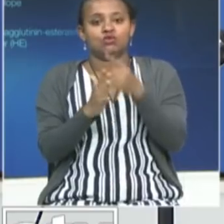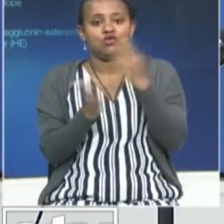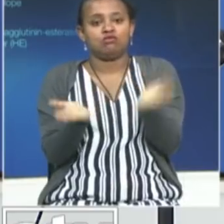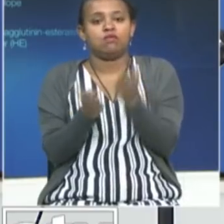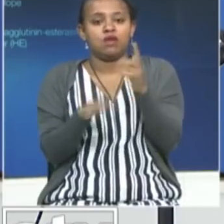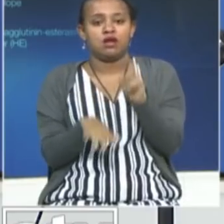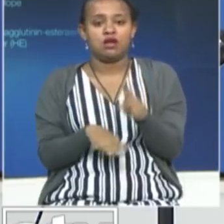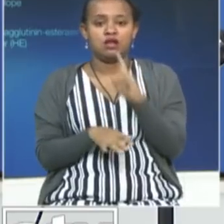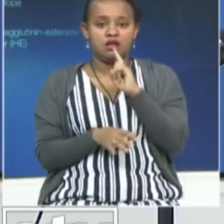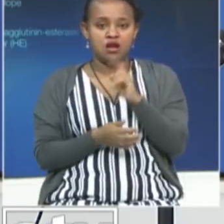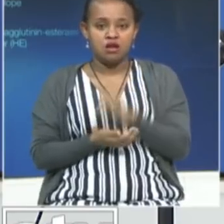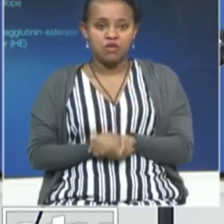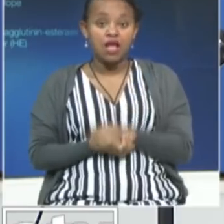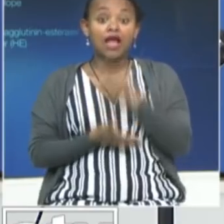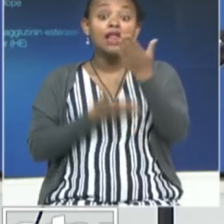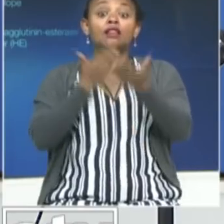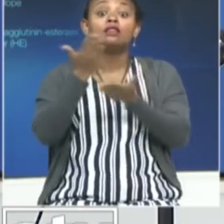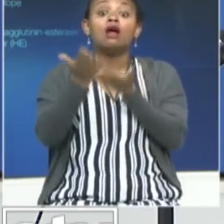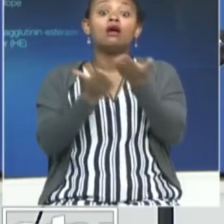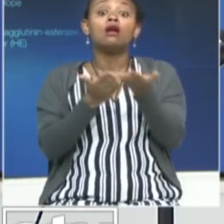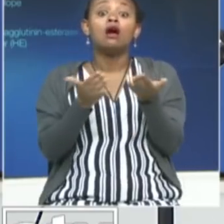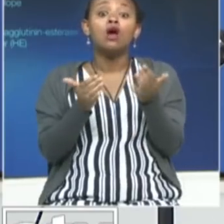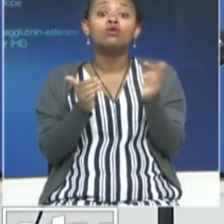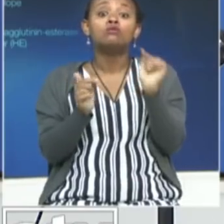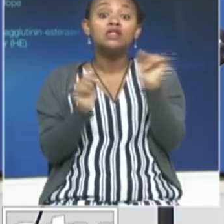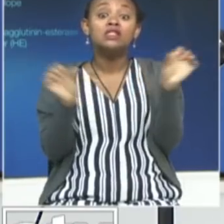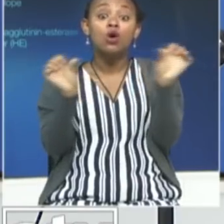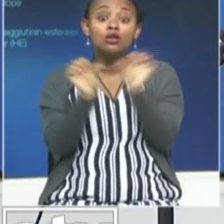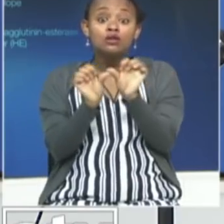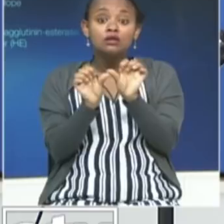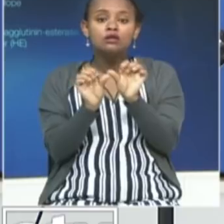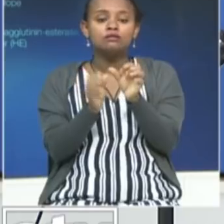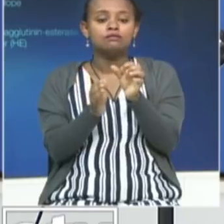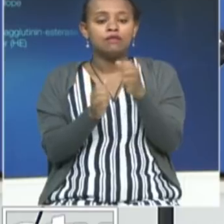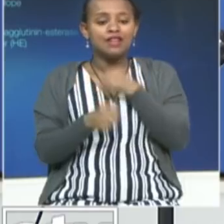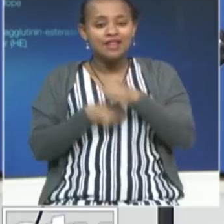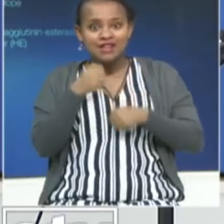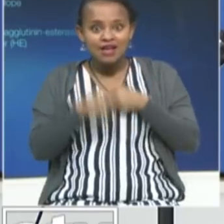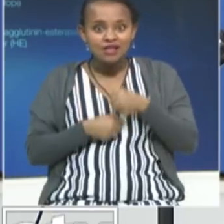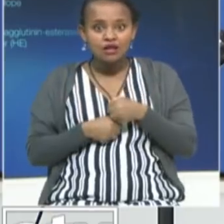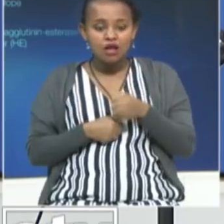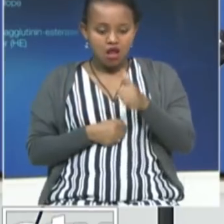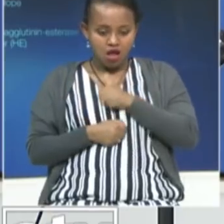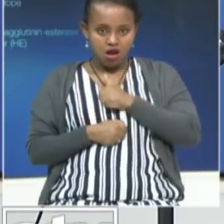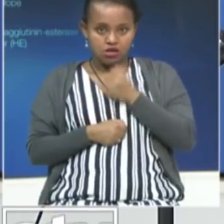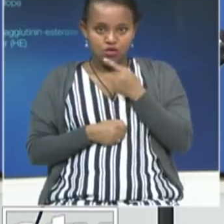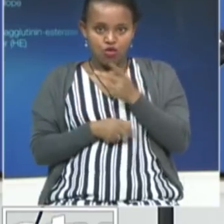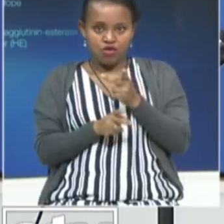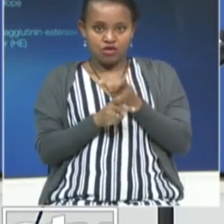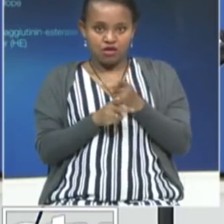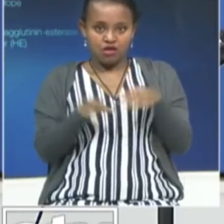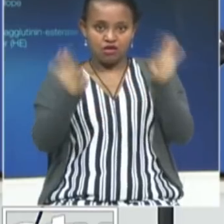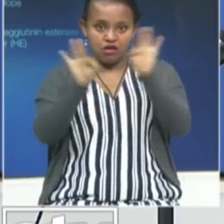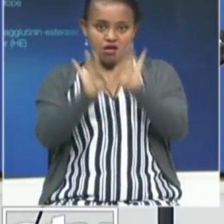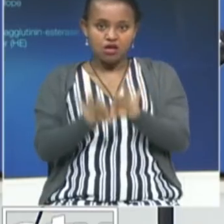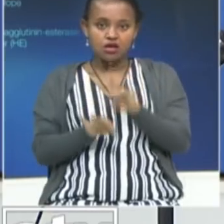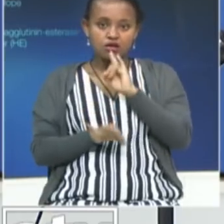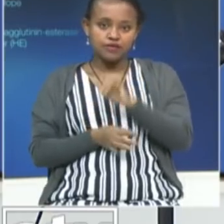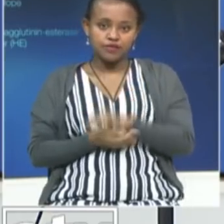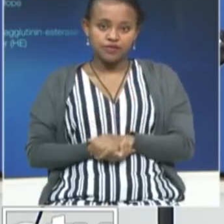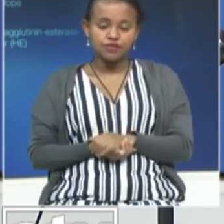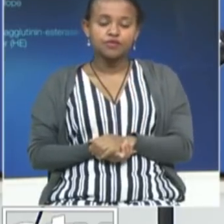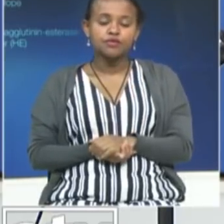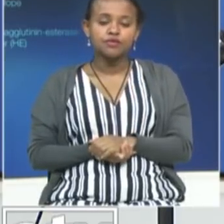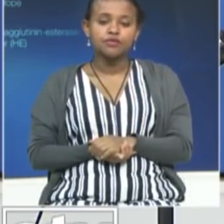ነው። ተገልጋዩም በዛው ልክ መረዳት፣ መተዛዘን እና ለራሴ ብሎ መጠንቀቅ ያስፈልገዋል ማለት ነው።